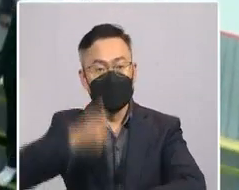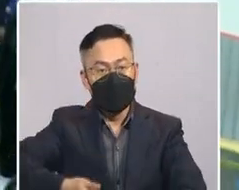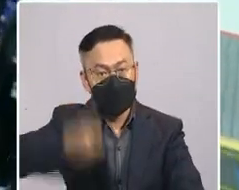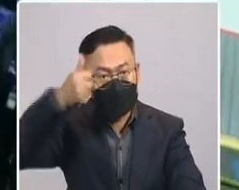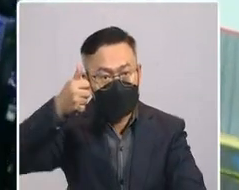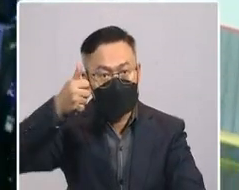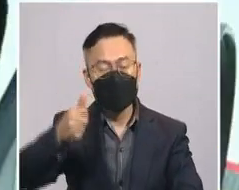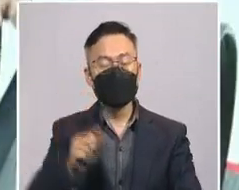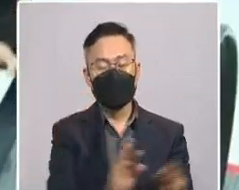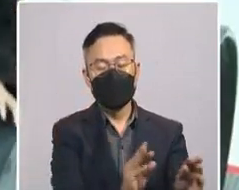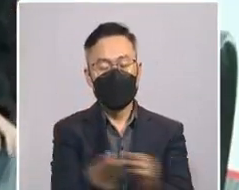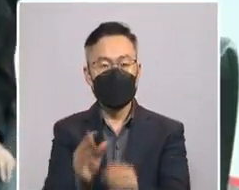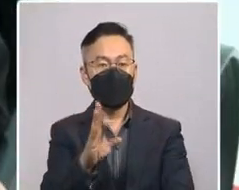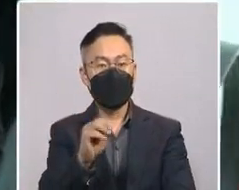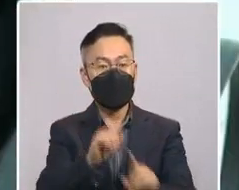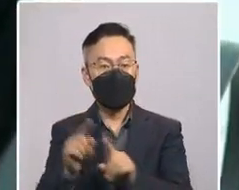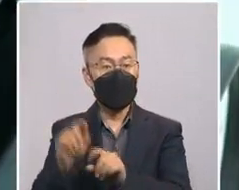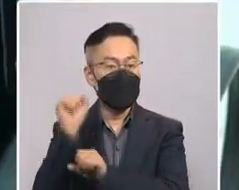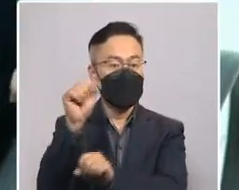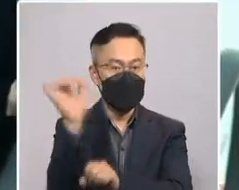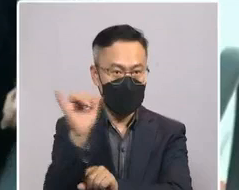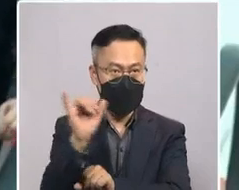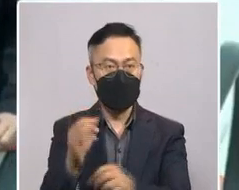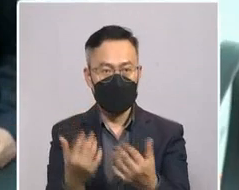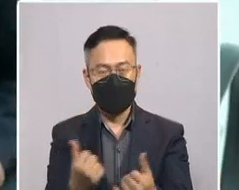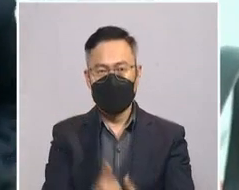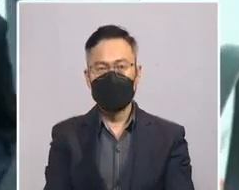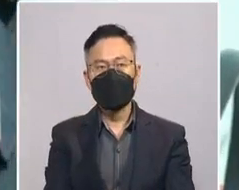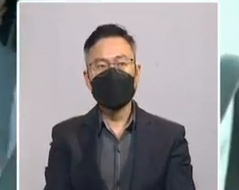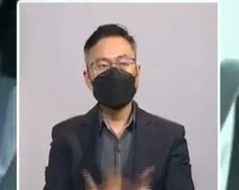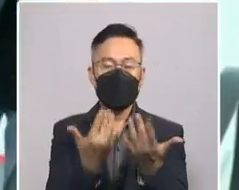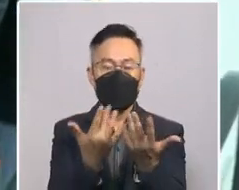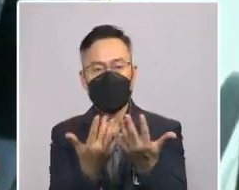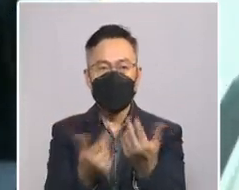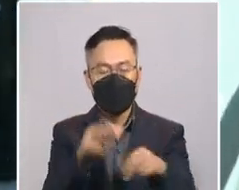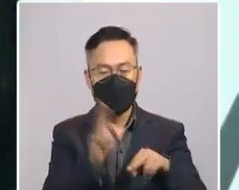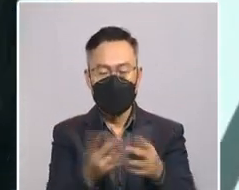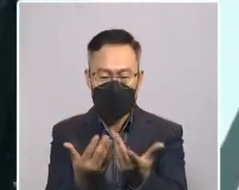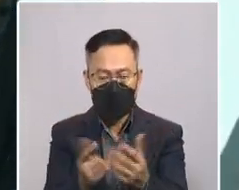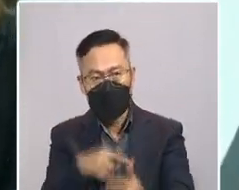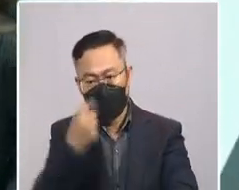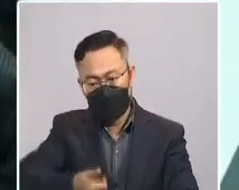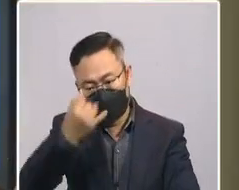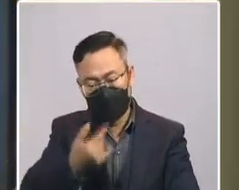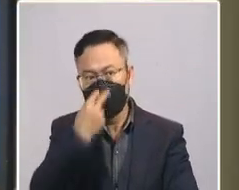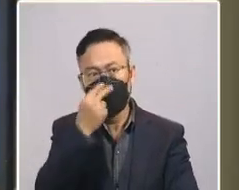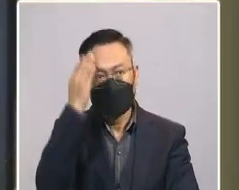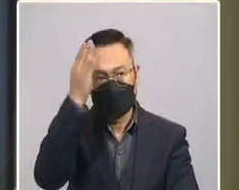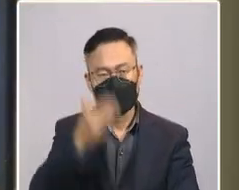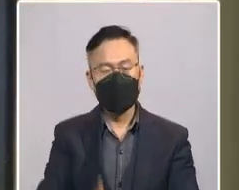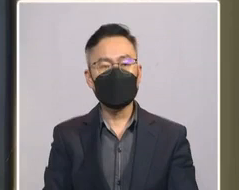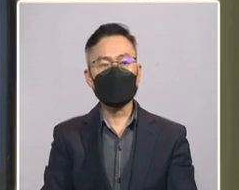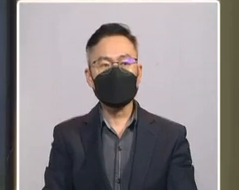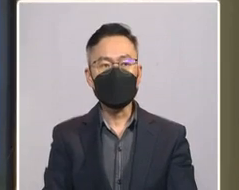นะการประมูลอย่างเป็นทางการทำให้ขณะนี้ก็มีเฉพาะผู้ที่ยื่นประมูลเท่านั้นนะคะที่จะทราบผลว่าตัวเองชนะการประมู